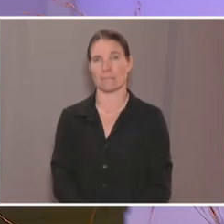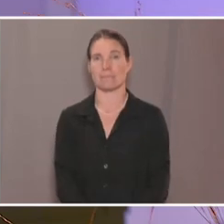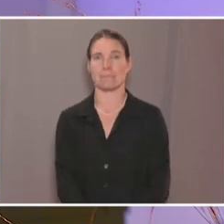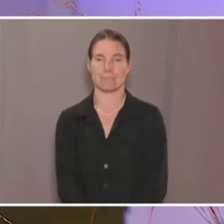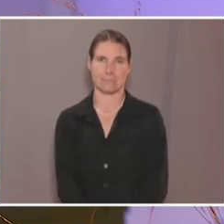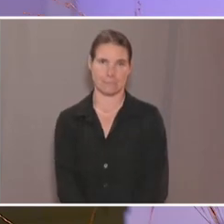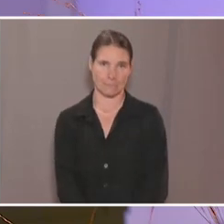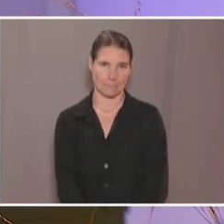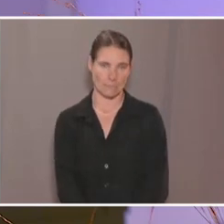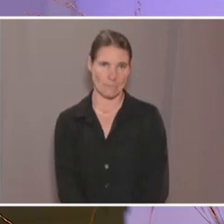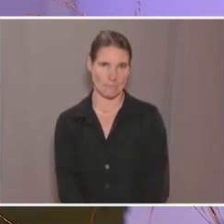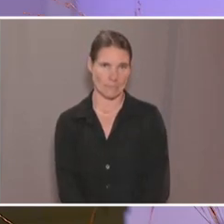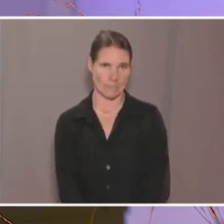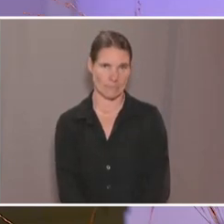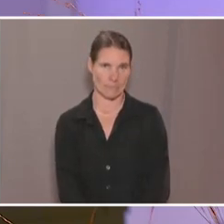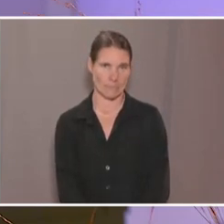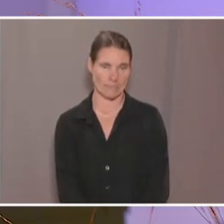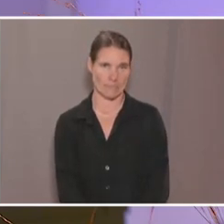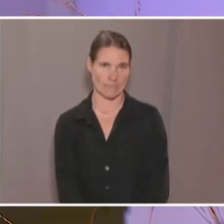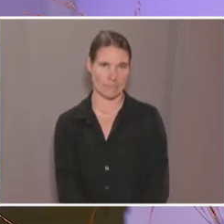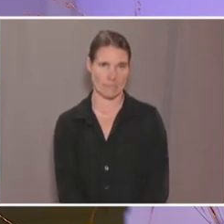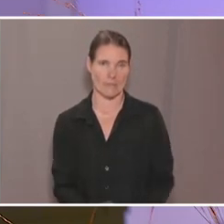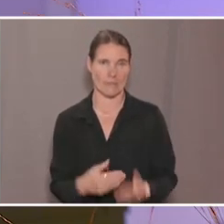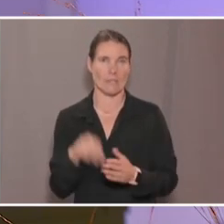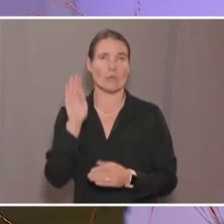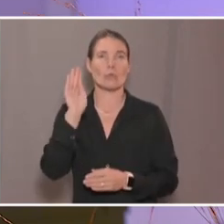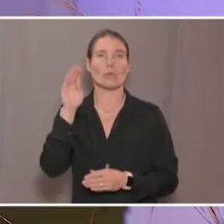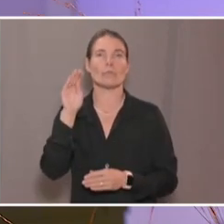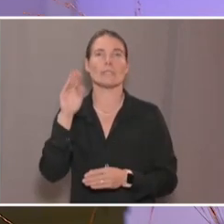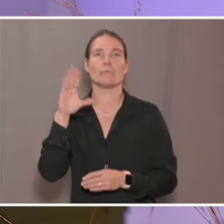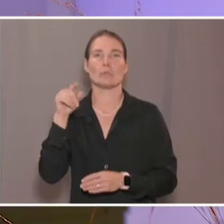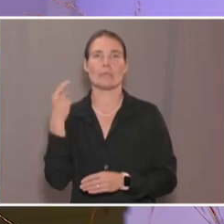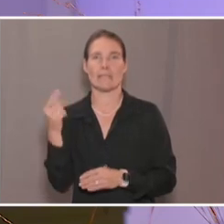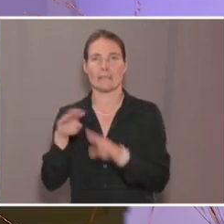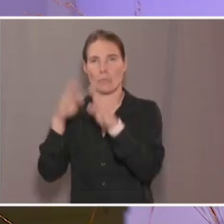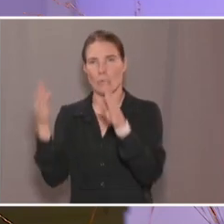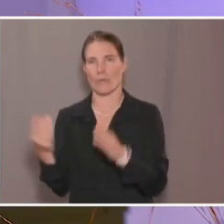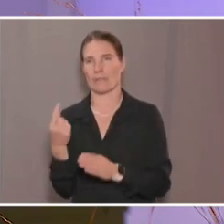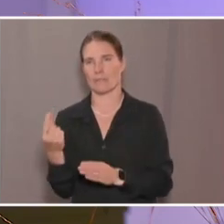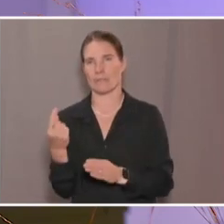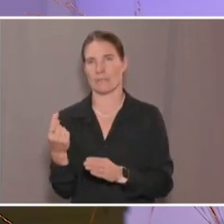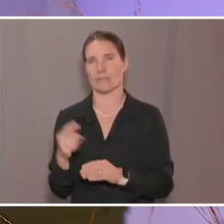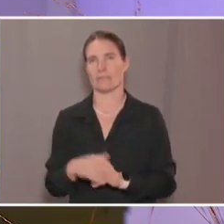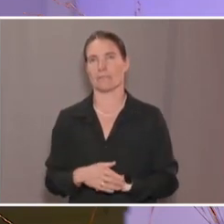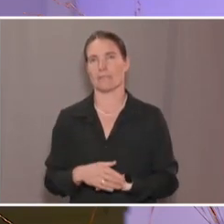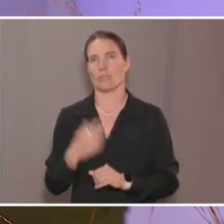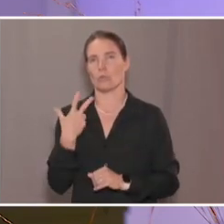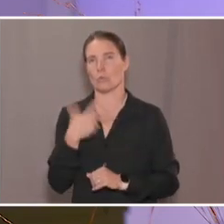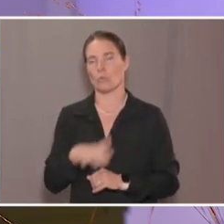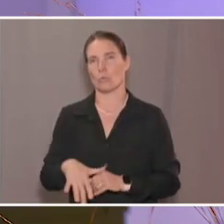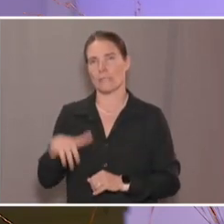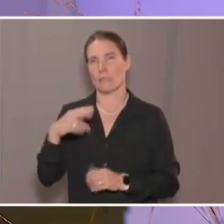ist unstreitig. Zu den weiteren künftigen Nutzerinnen des Gebäudes zählen die Soziologie,